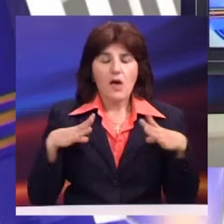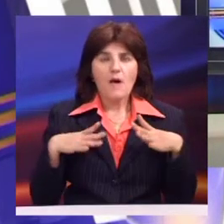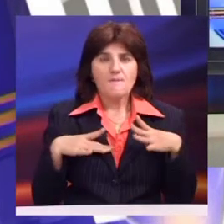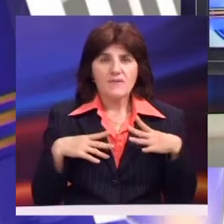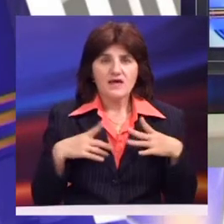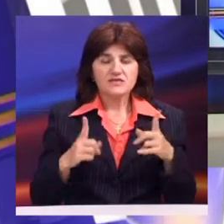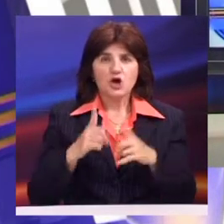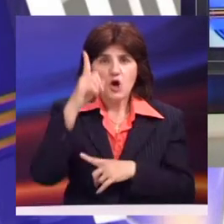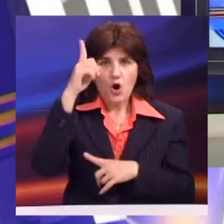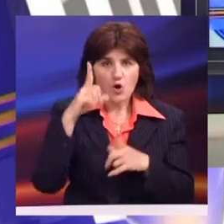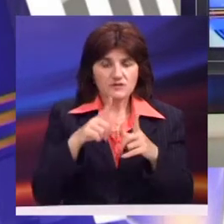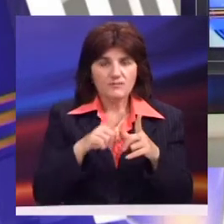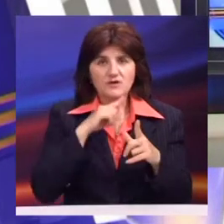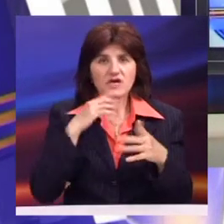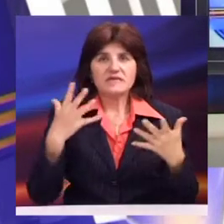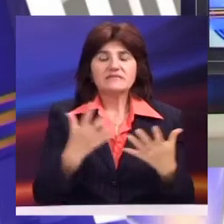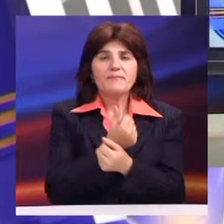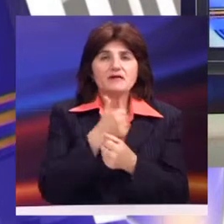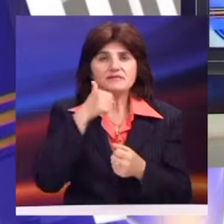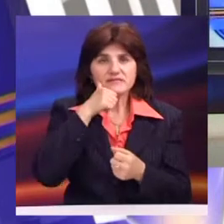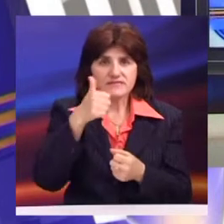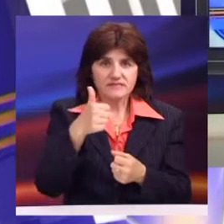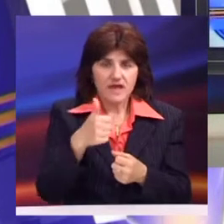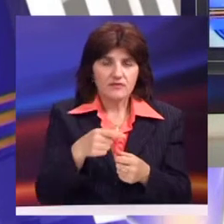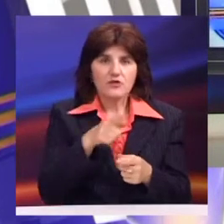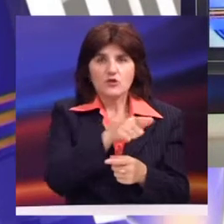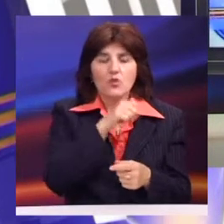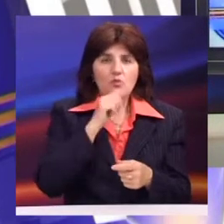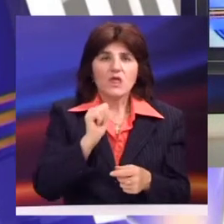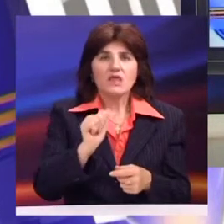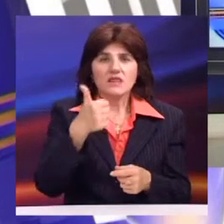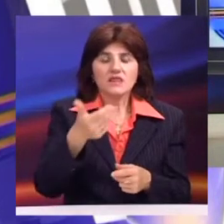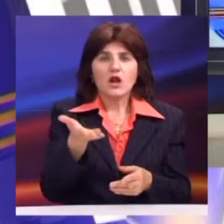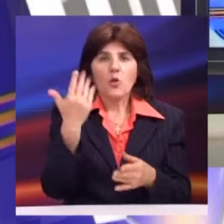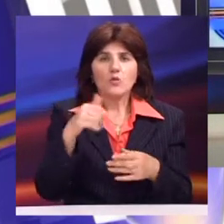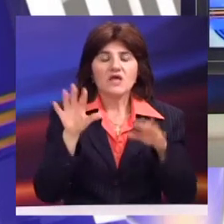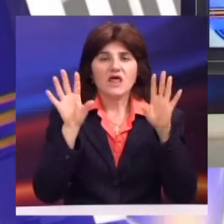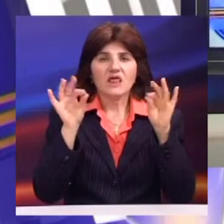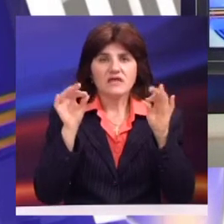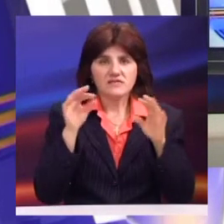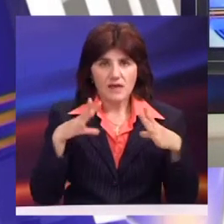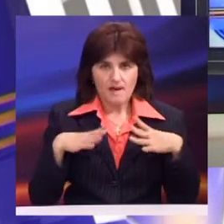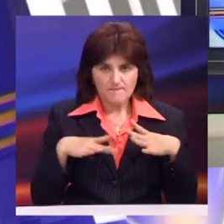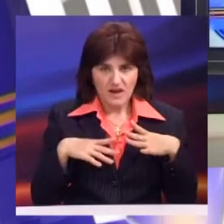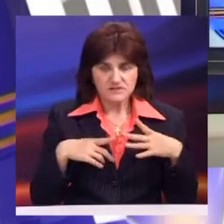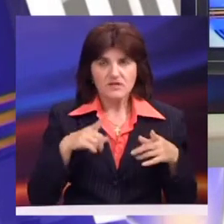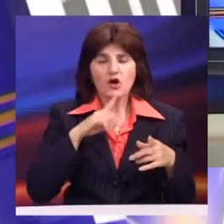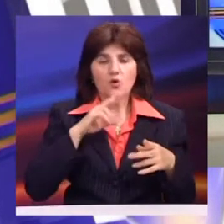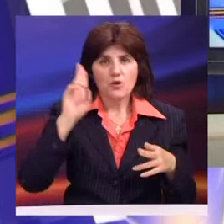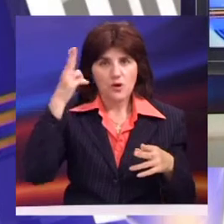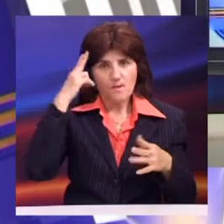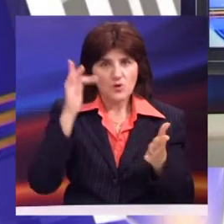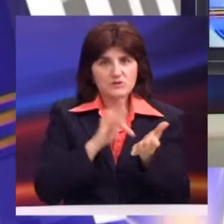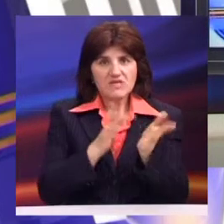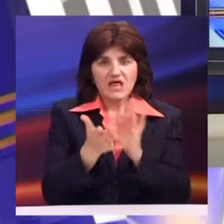Vaznesenja Gospodnjeg ili, kako je u narodu uobičajeno, Spasovdan, jedan je od 10 praznika posvećen Hristu. Spasovdan spada